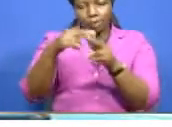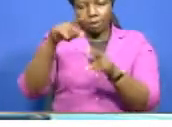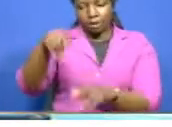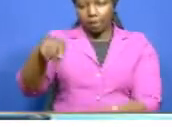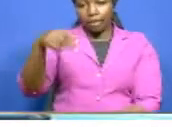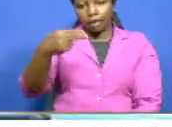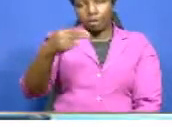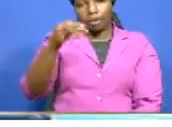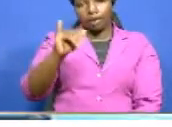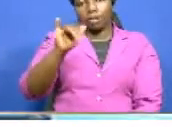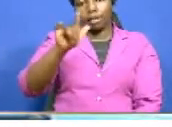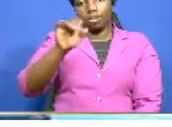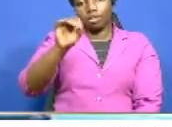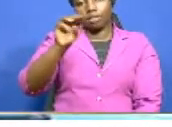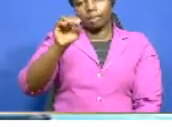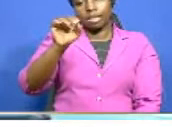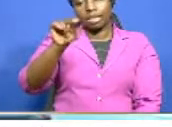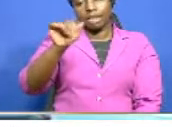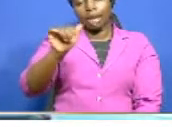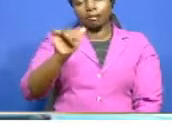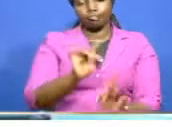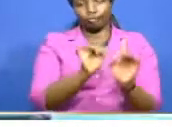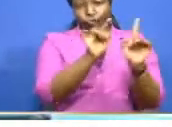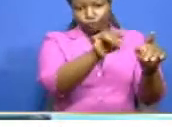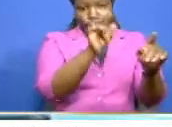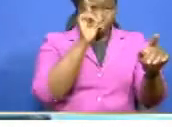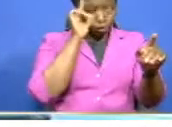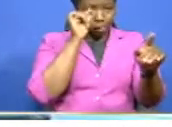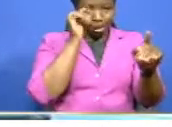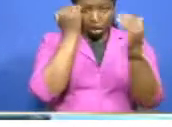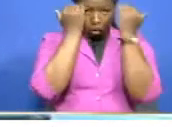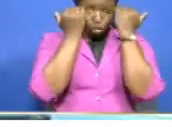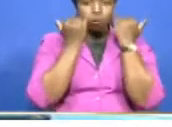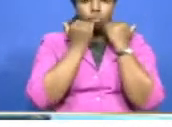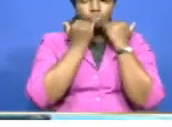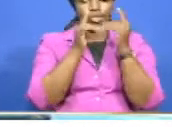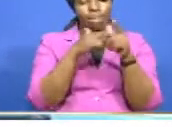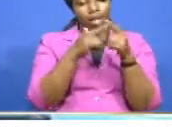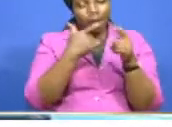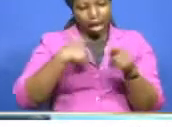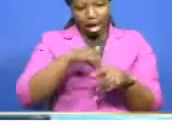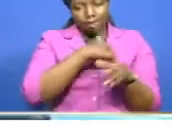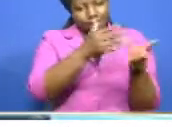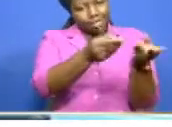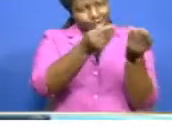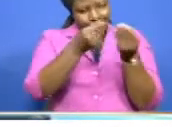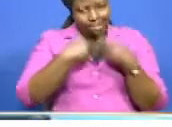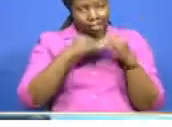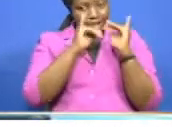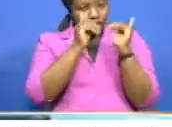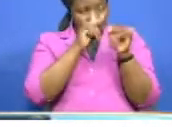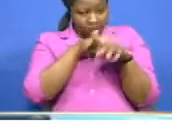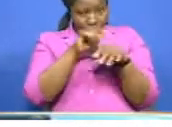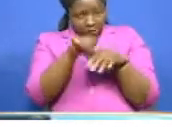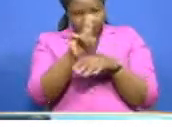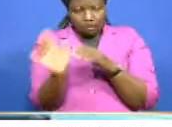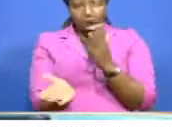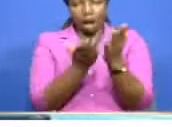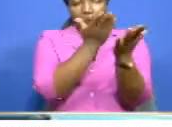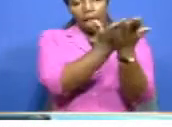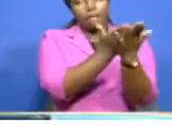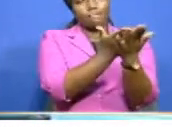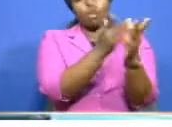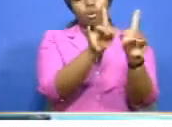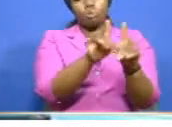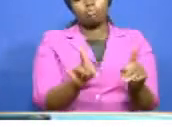anazuru mahakama ya Mombasa, na bila shaka tutakuwa tunapata taarifa hiyo pindi tu atakapowasili, na vile vile tutakuwa tunaungana na mwanahabari